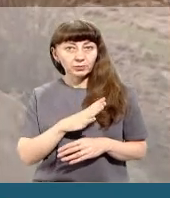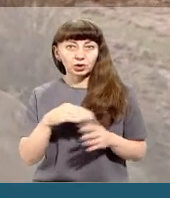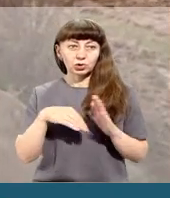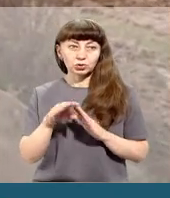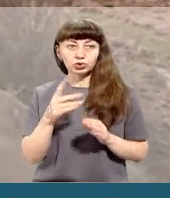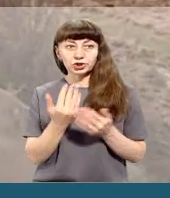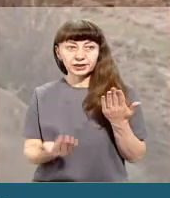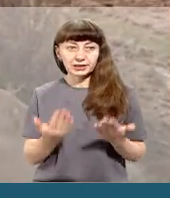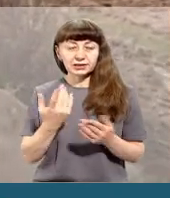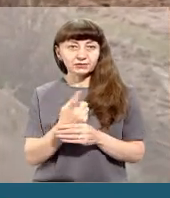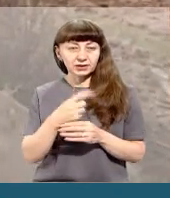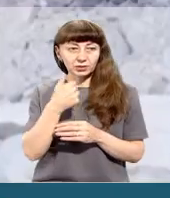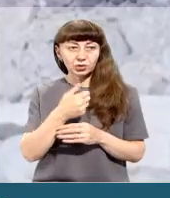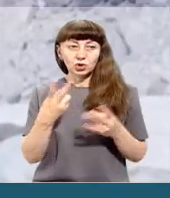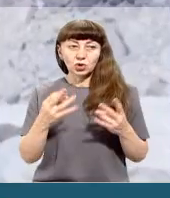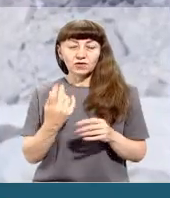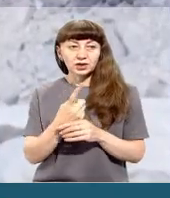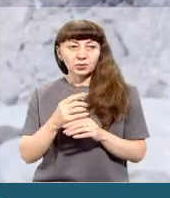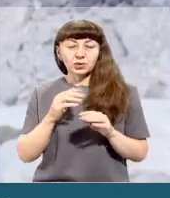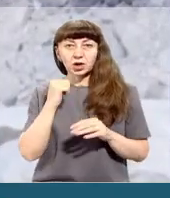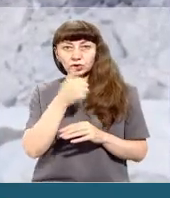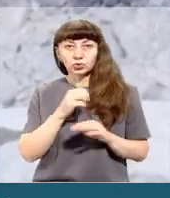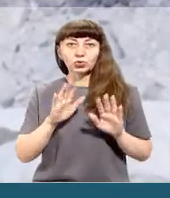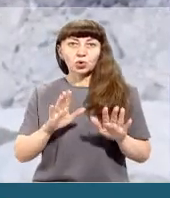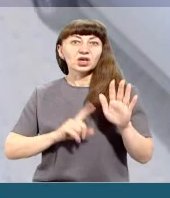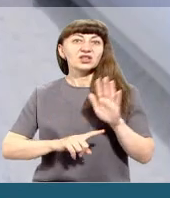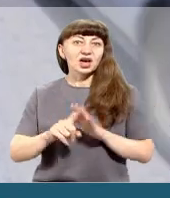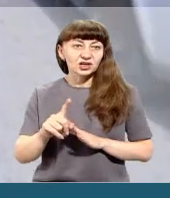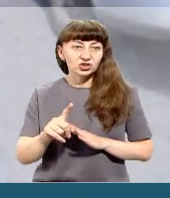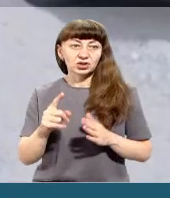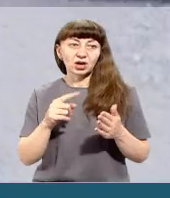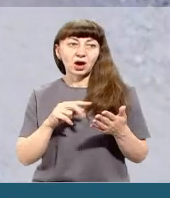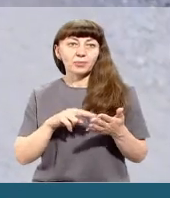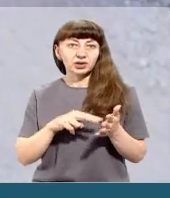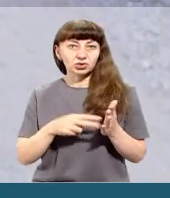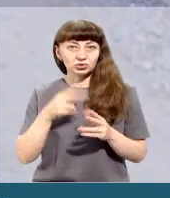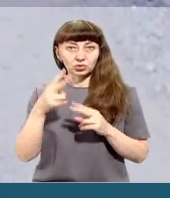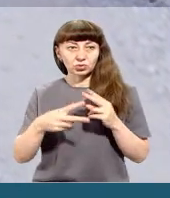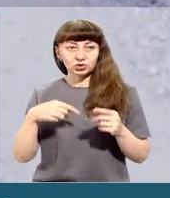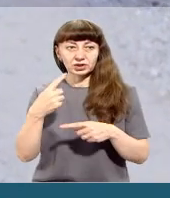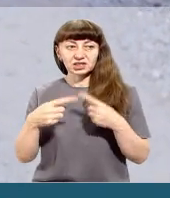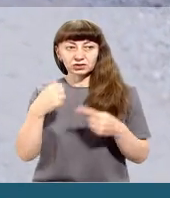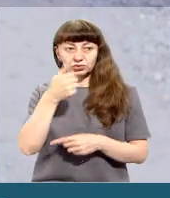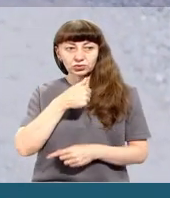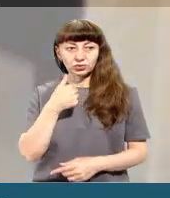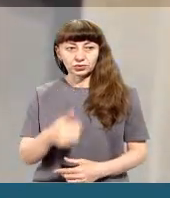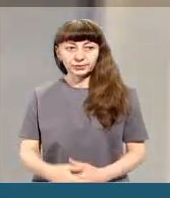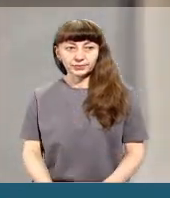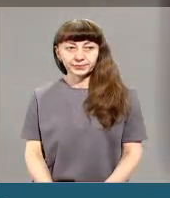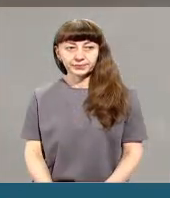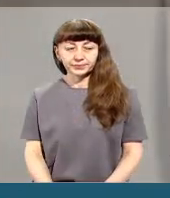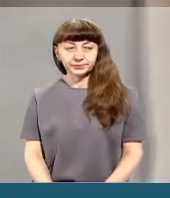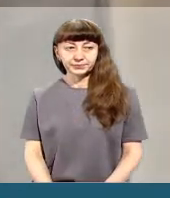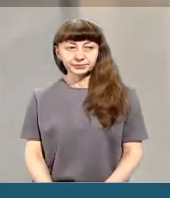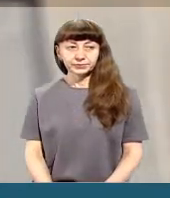үстіне қиыршық тас төселеді дейді. Суағар құбырлар салынады. Содан соң сараптама жасалып барып, асфальт төсеу жұмысының жобасы дайындалады. Мұнан